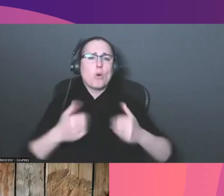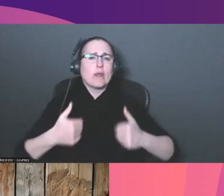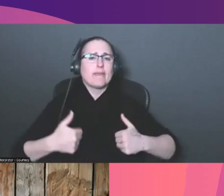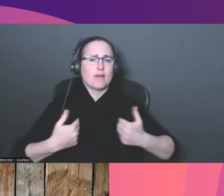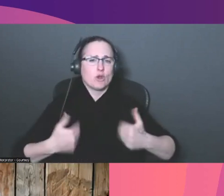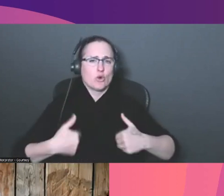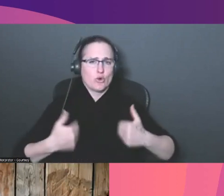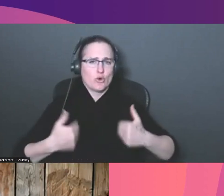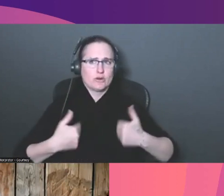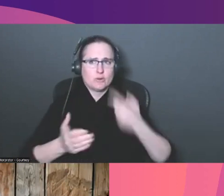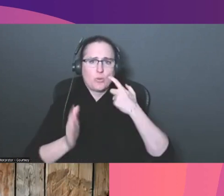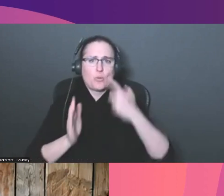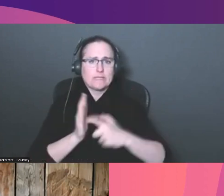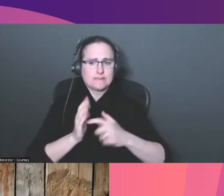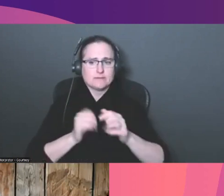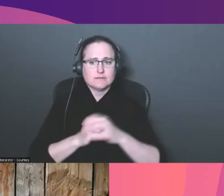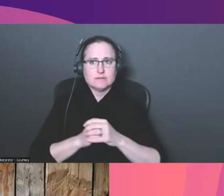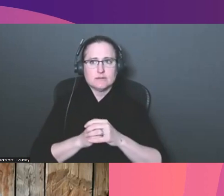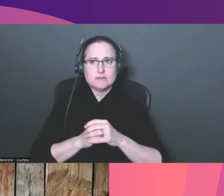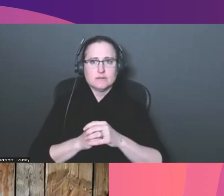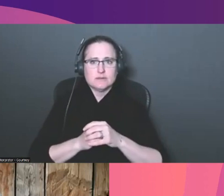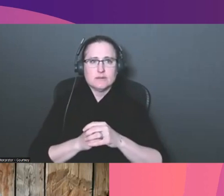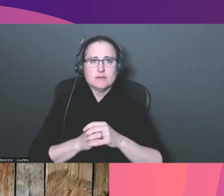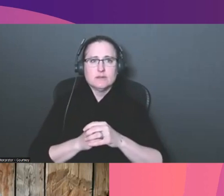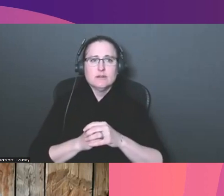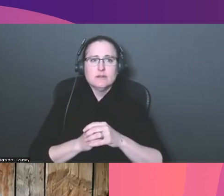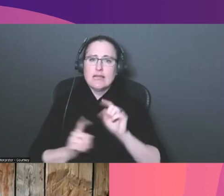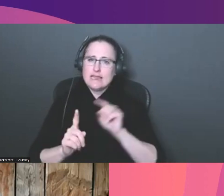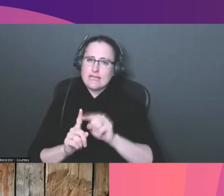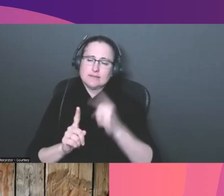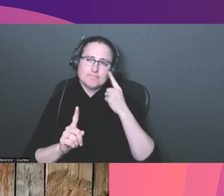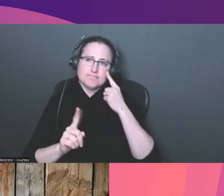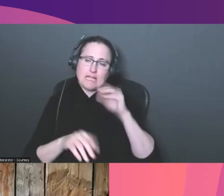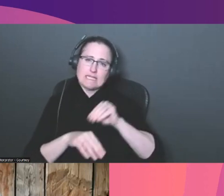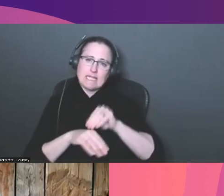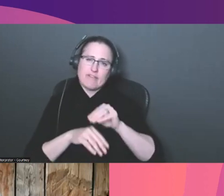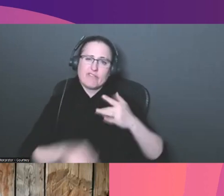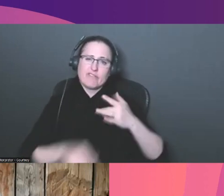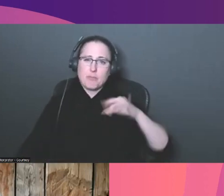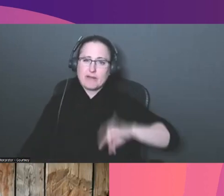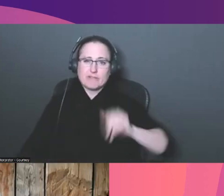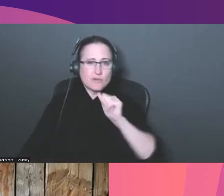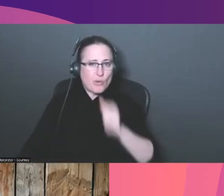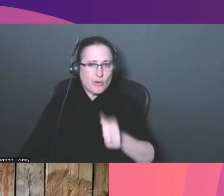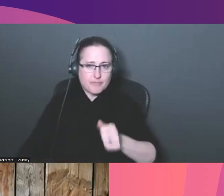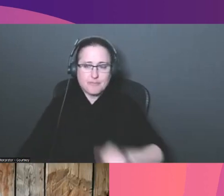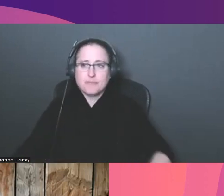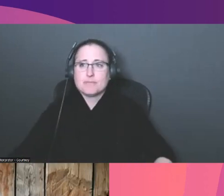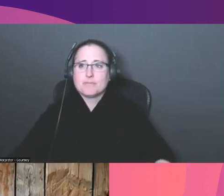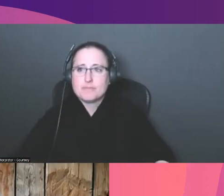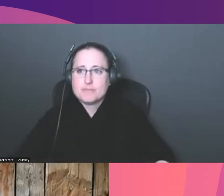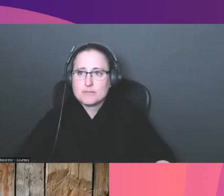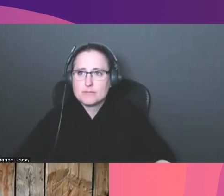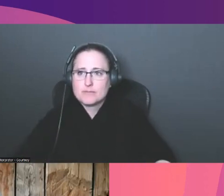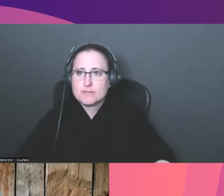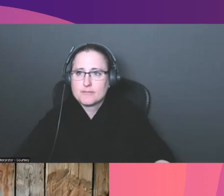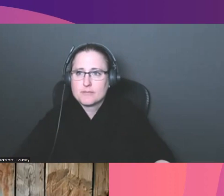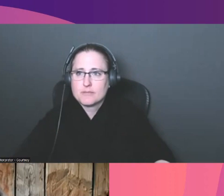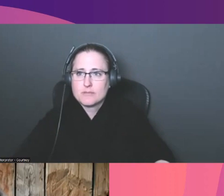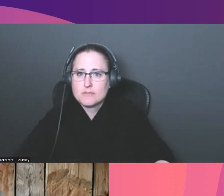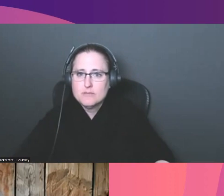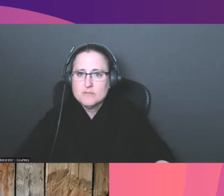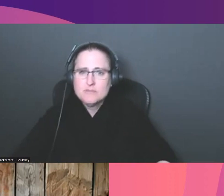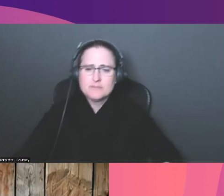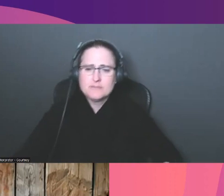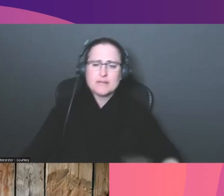elles ont tendance à être plus jeunes aussi et donc ne considèrent peut-être pas le counseling comme étant une